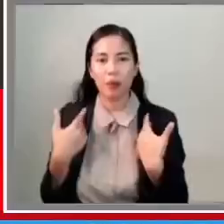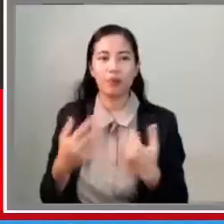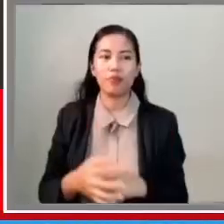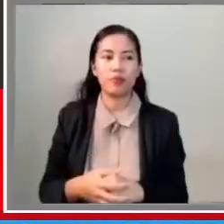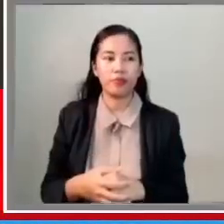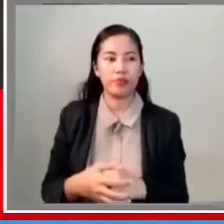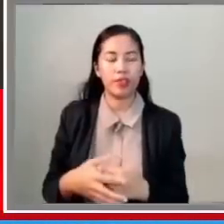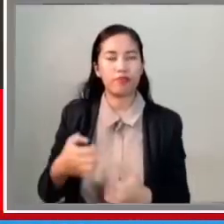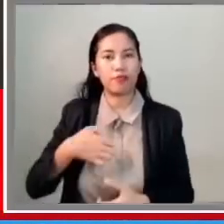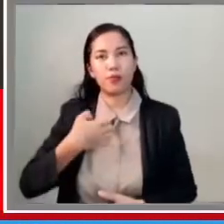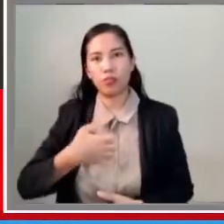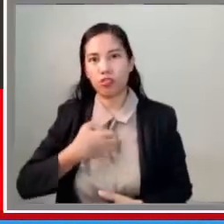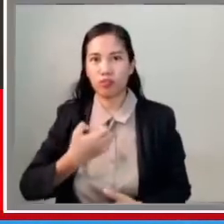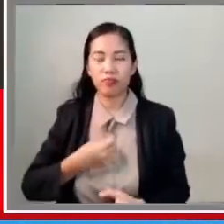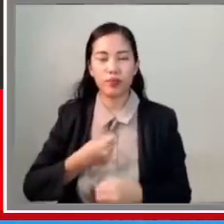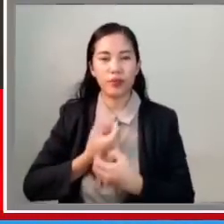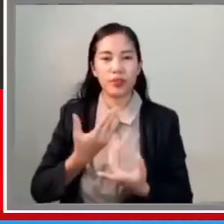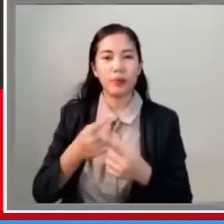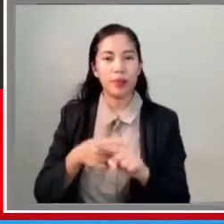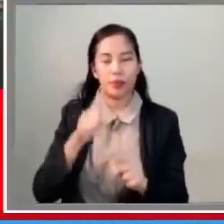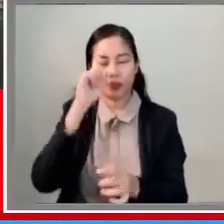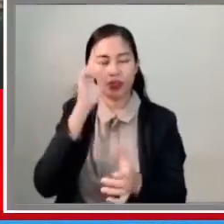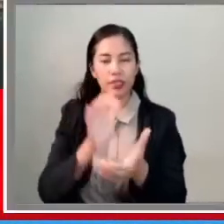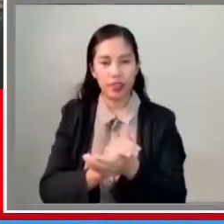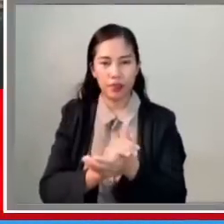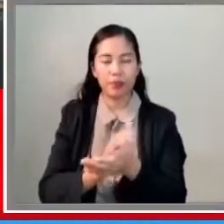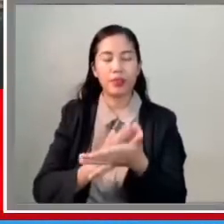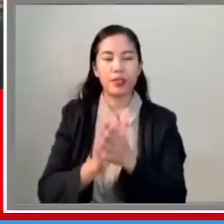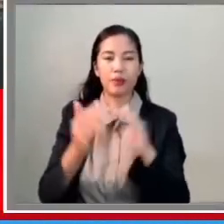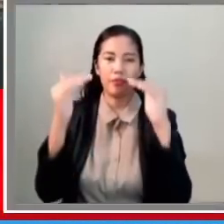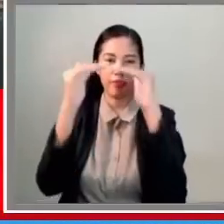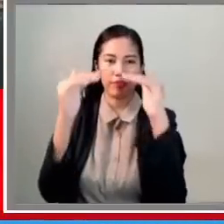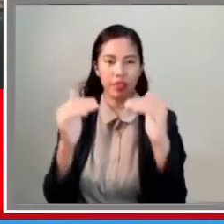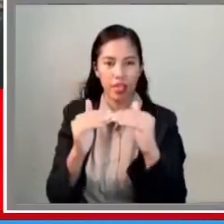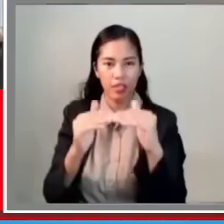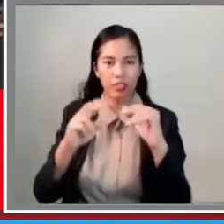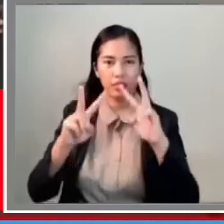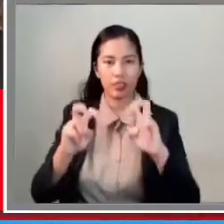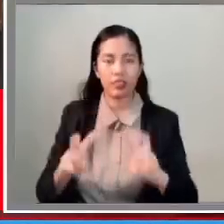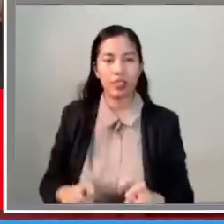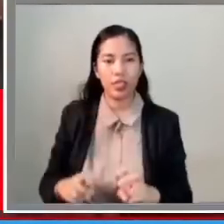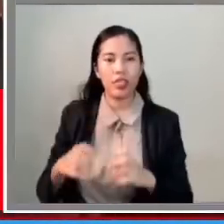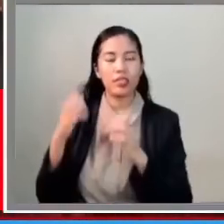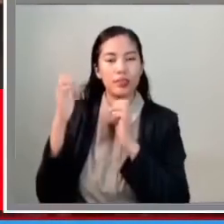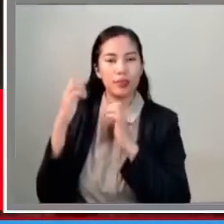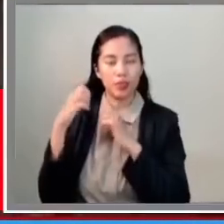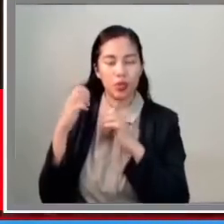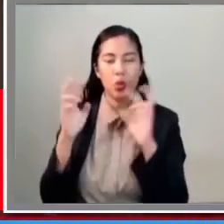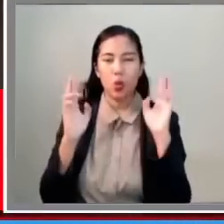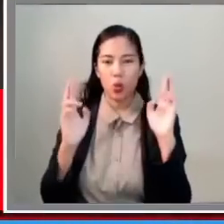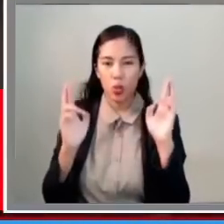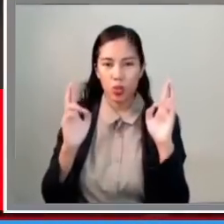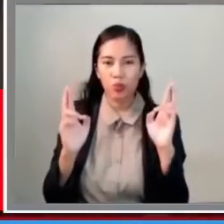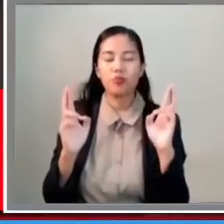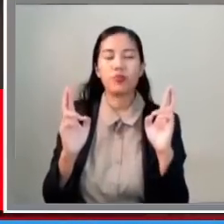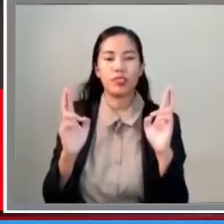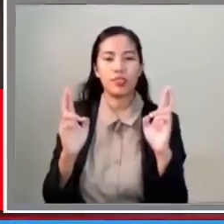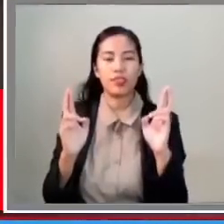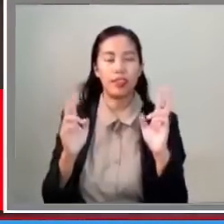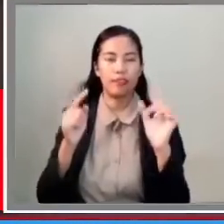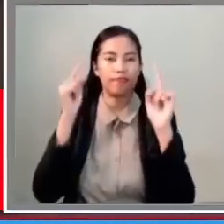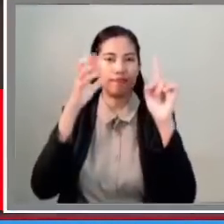naniniwala aniya sila na magiging patas ang komite sa pagdinig at umaasang makakamit sa huli ang hustisya para sa lahat ng biktima sa pagpatay na